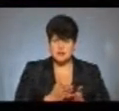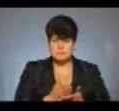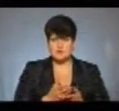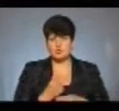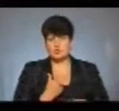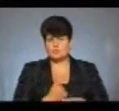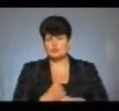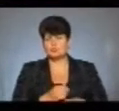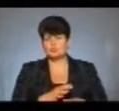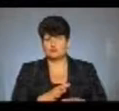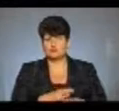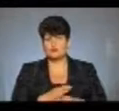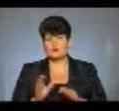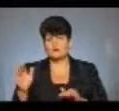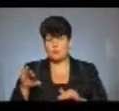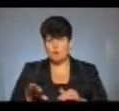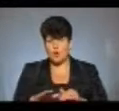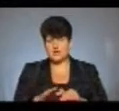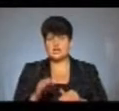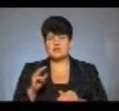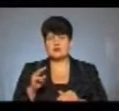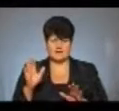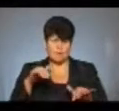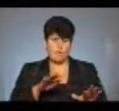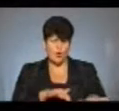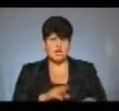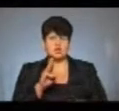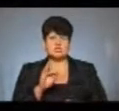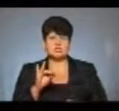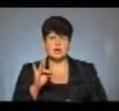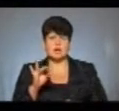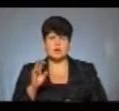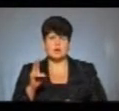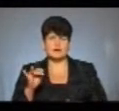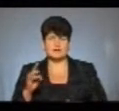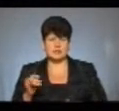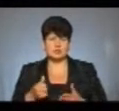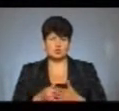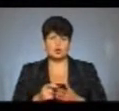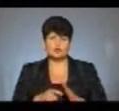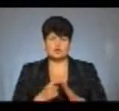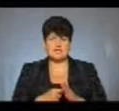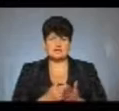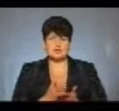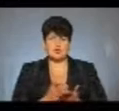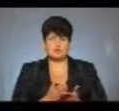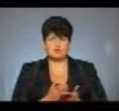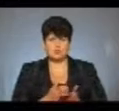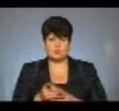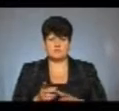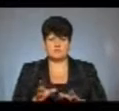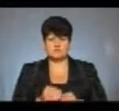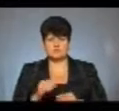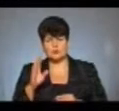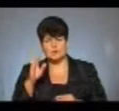була від моря, від Широкіна і майже до Донецька. Обслуговували нулі, працювали з хлопцями на